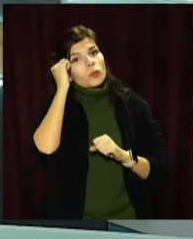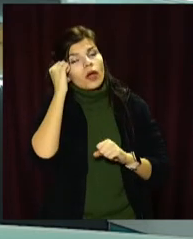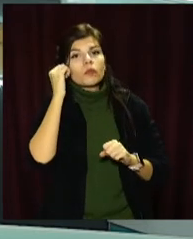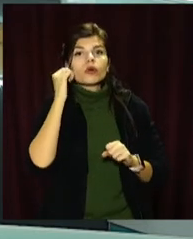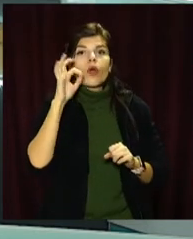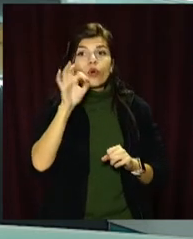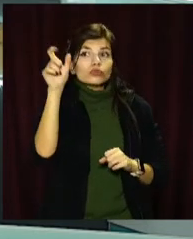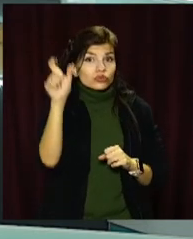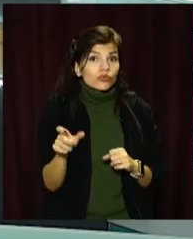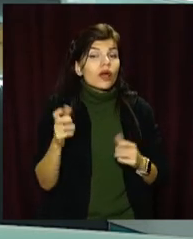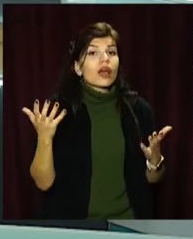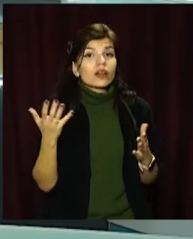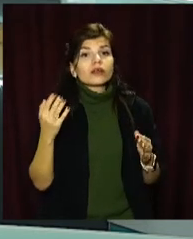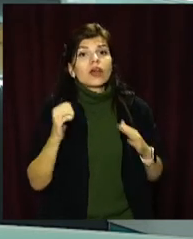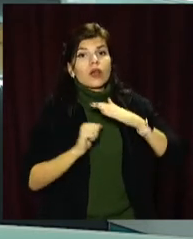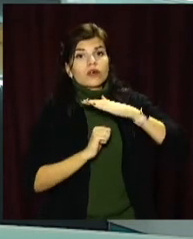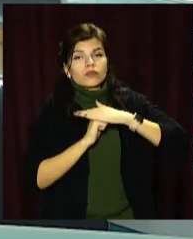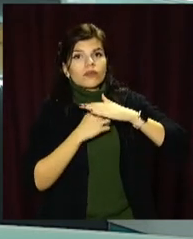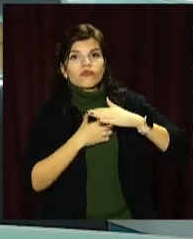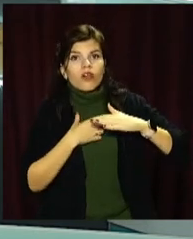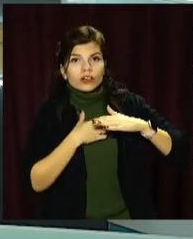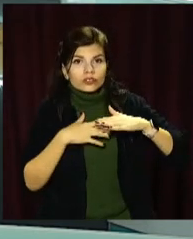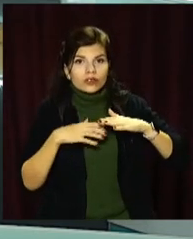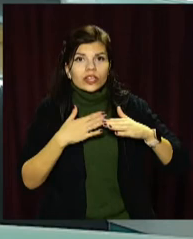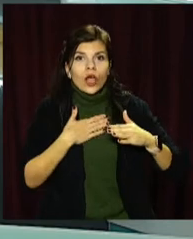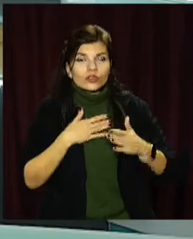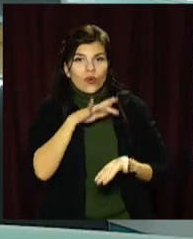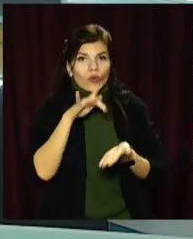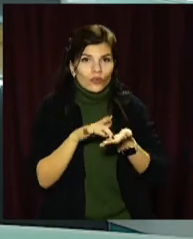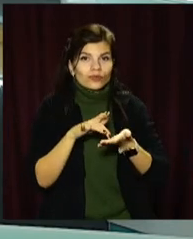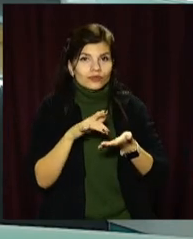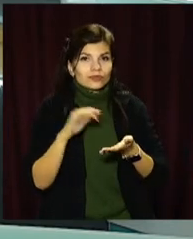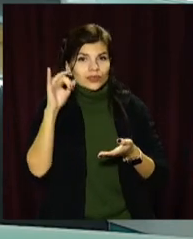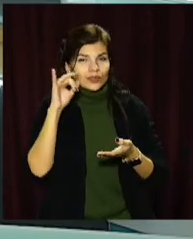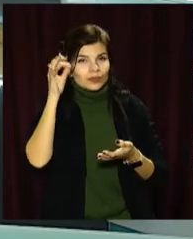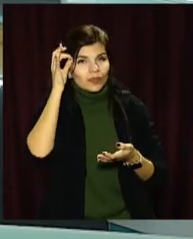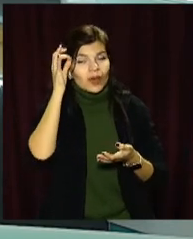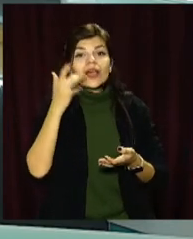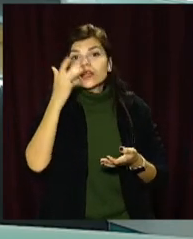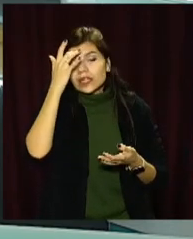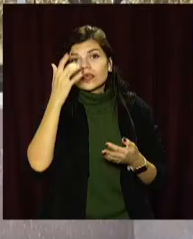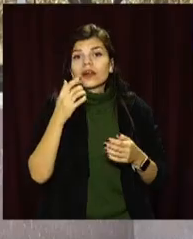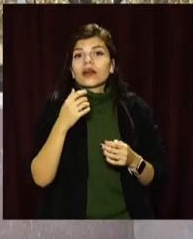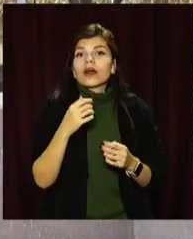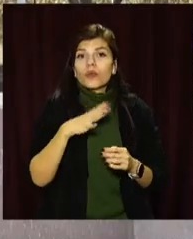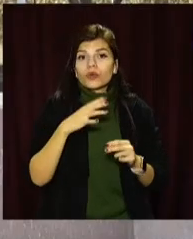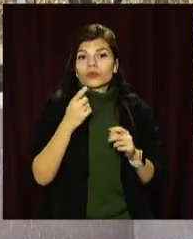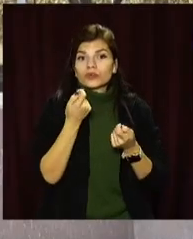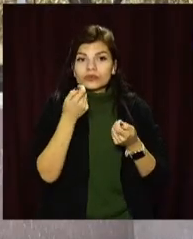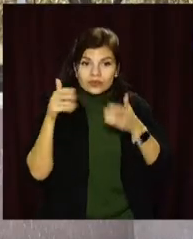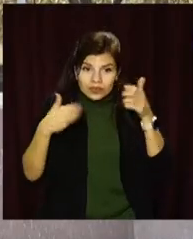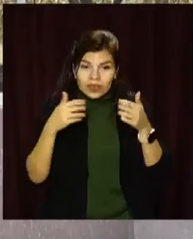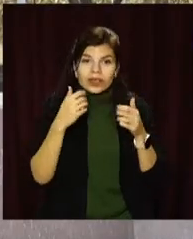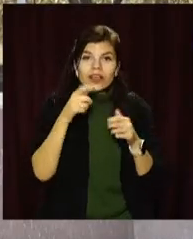честь людини, яка заклала підвалини промислового розвитку нашого міста. Влітку парку декілька місяців тривали розкопки,